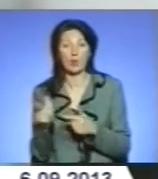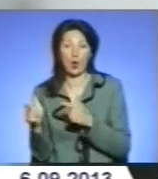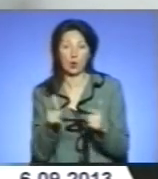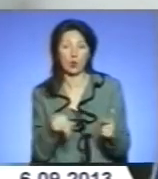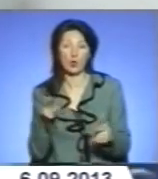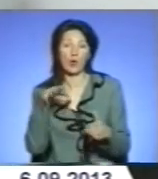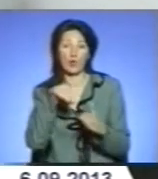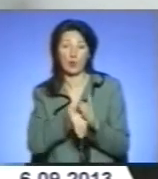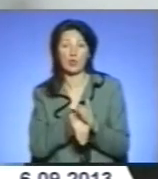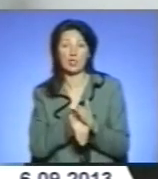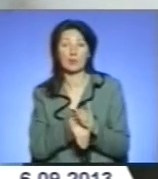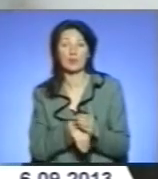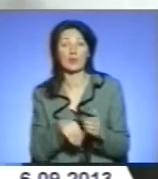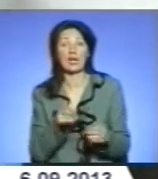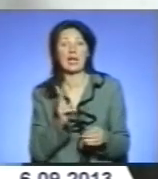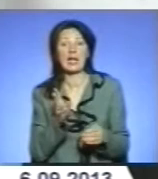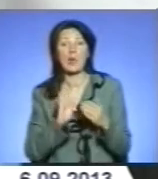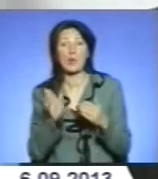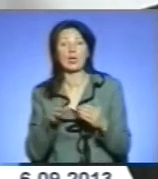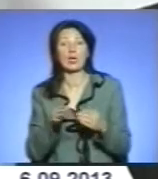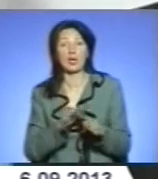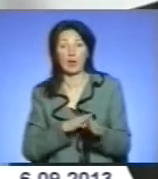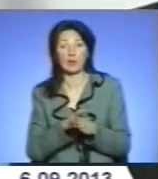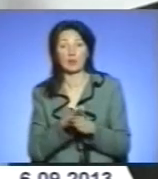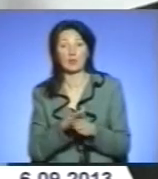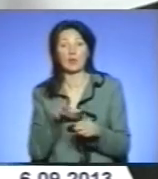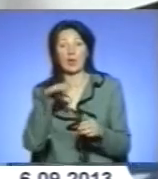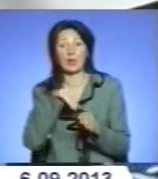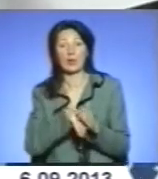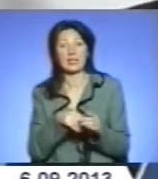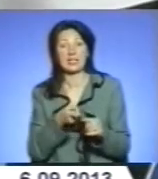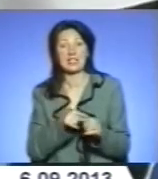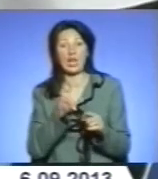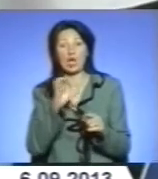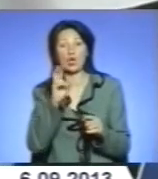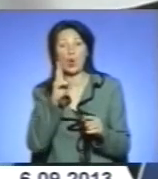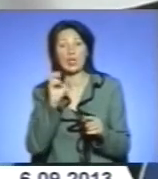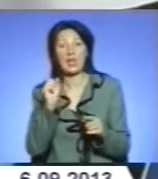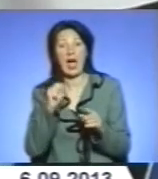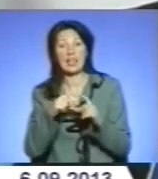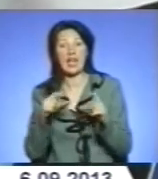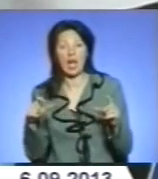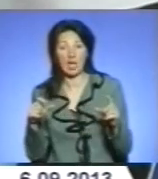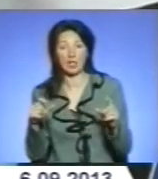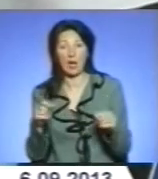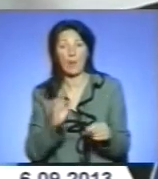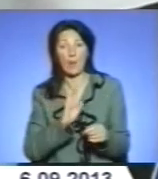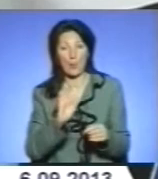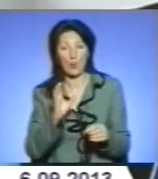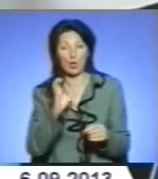впровадження. Яким чином буде здійснюватися впровадження цих соціальних карток? Соціальні картки ми